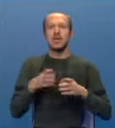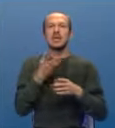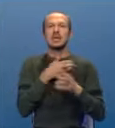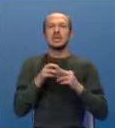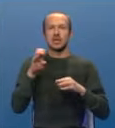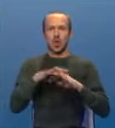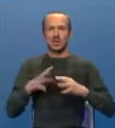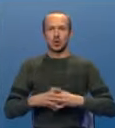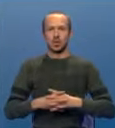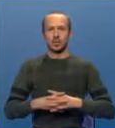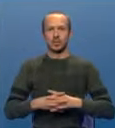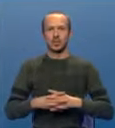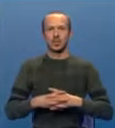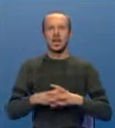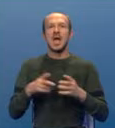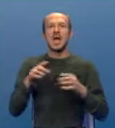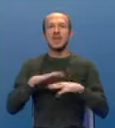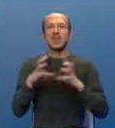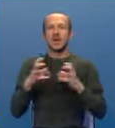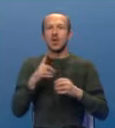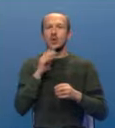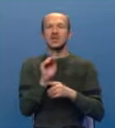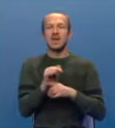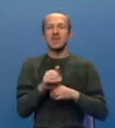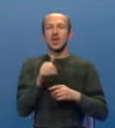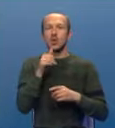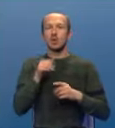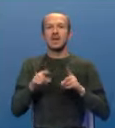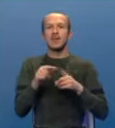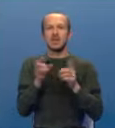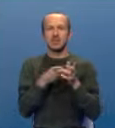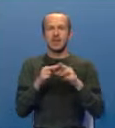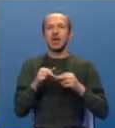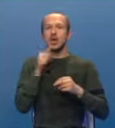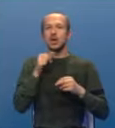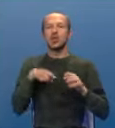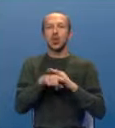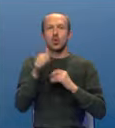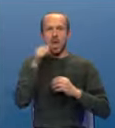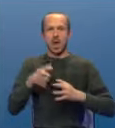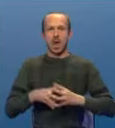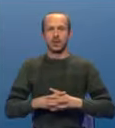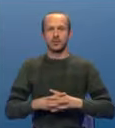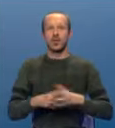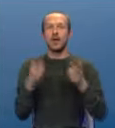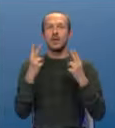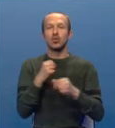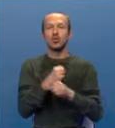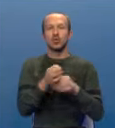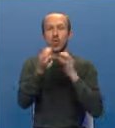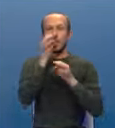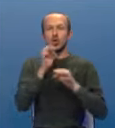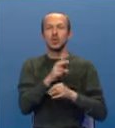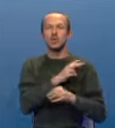stolicu, trgnjenje koje se javljaju, da kažem, u nekim paroksizmima, ali uže u toku dana. Neophodnu podršku u